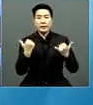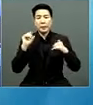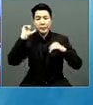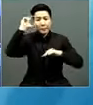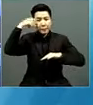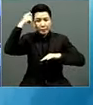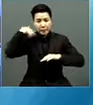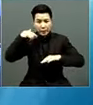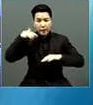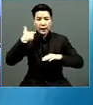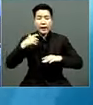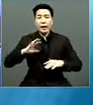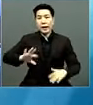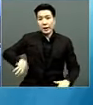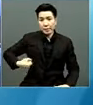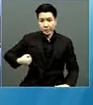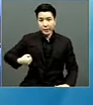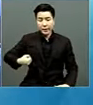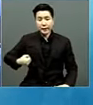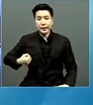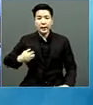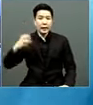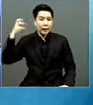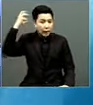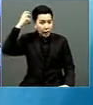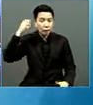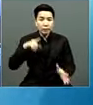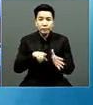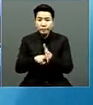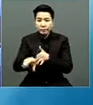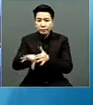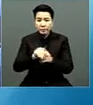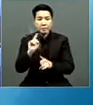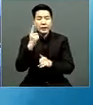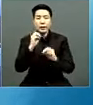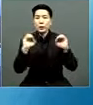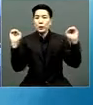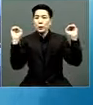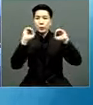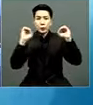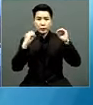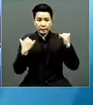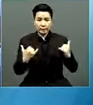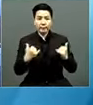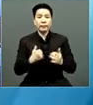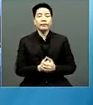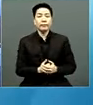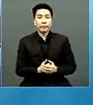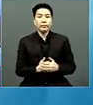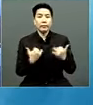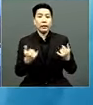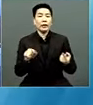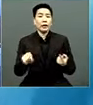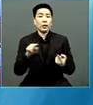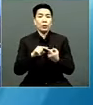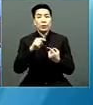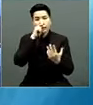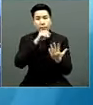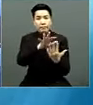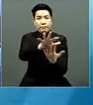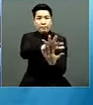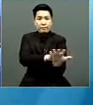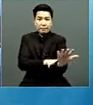าแล้วก็กัมพูชาบวกกับทางลาวไม่มีรายงานเคสใหม่เลยนะครับนี่คือสถานการณ์รอบบ้าน